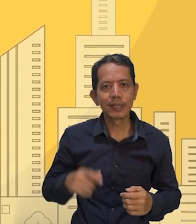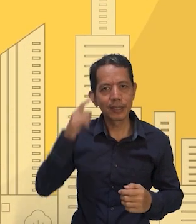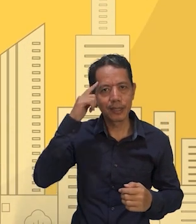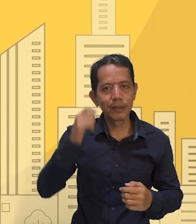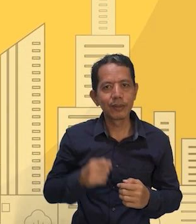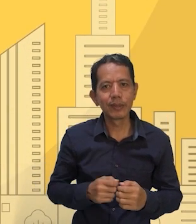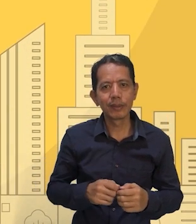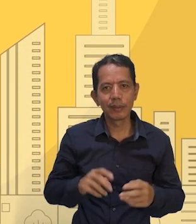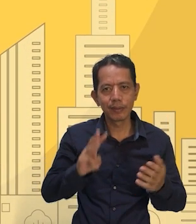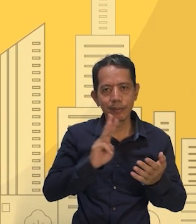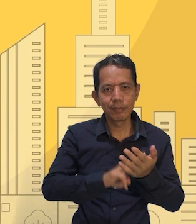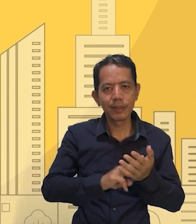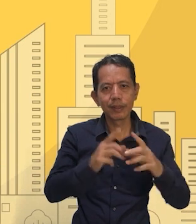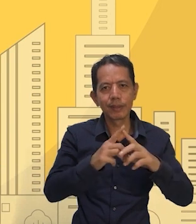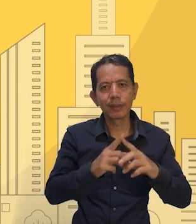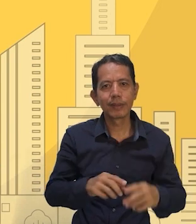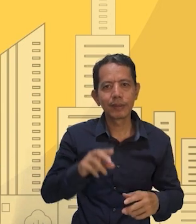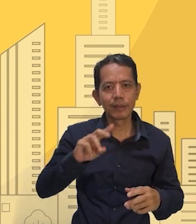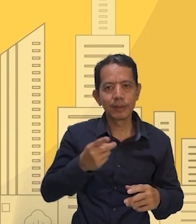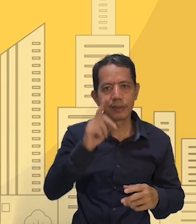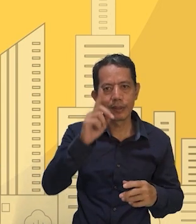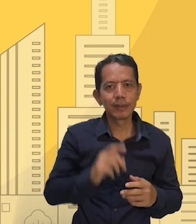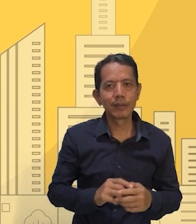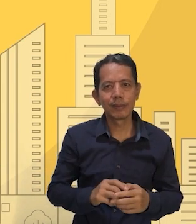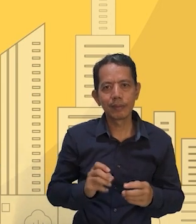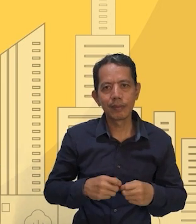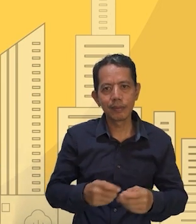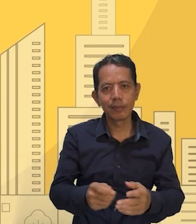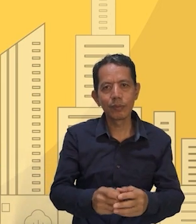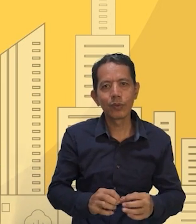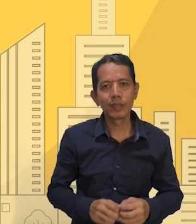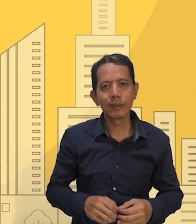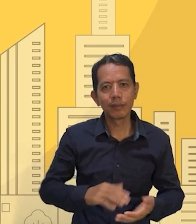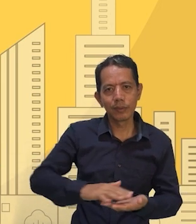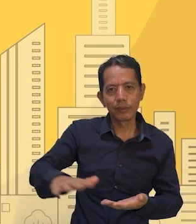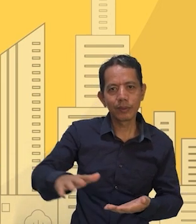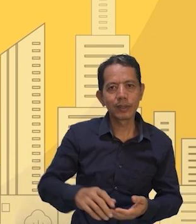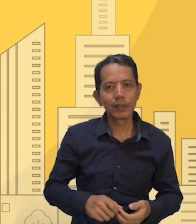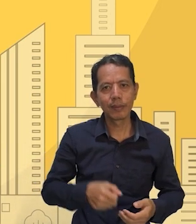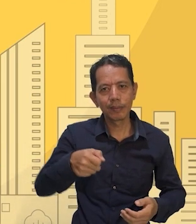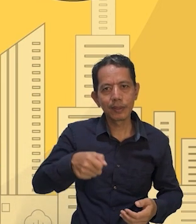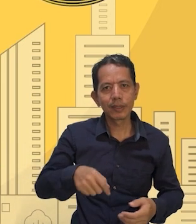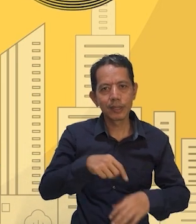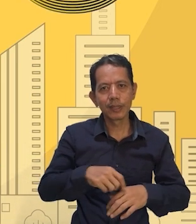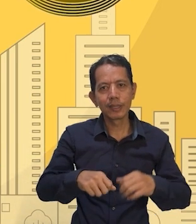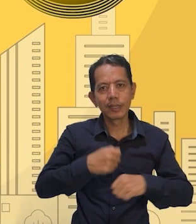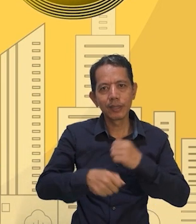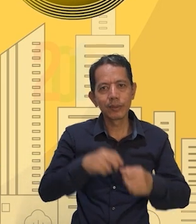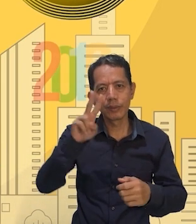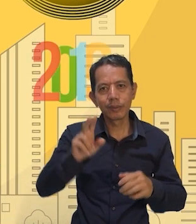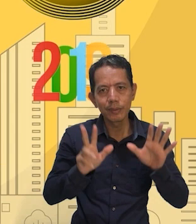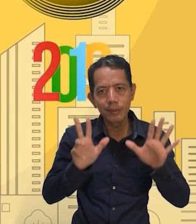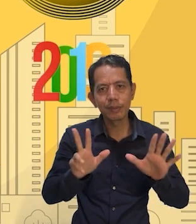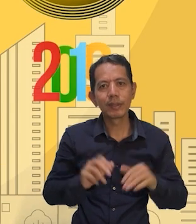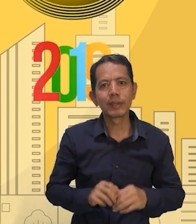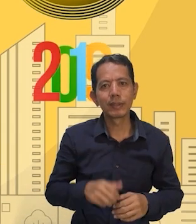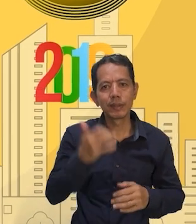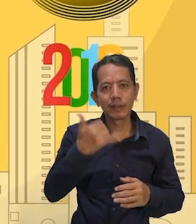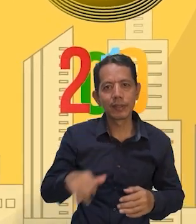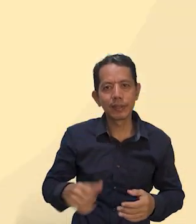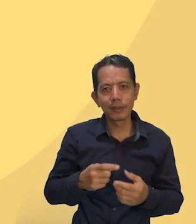Seperti yang diketahui, Mahkamah Agung Republik Indonesia membuat dan meluncurkan aplikasi di tahun